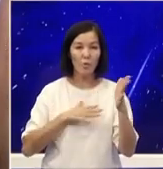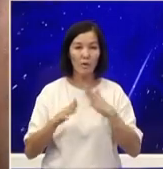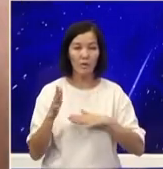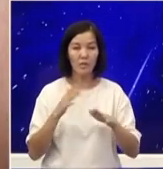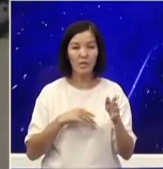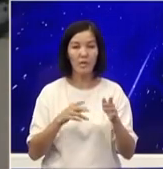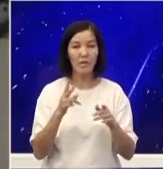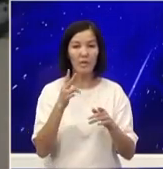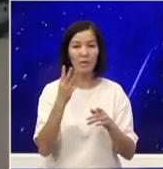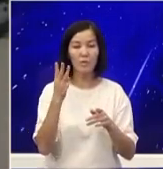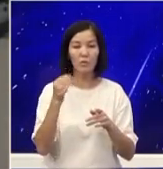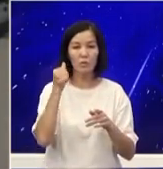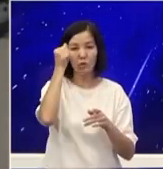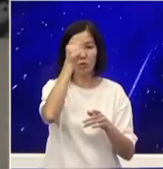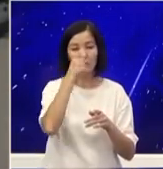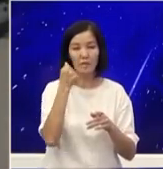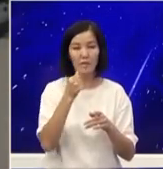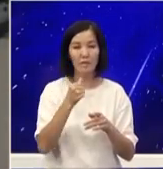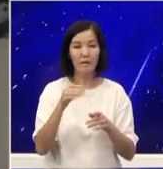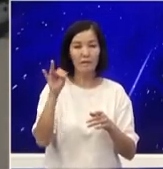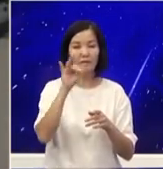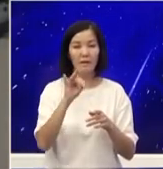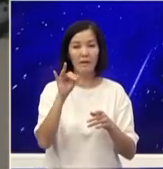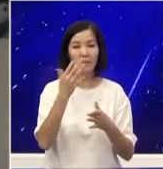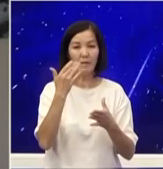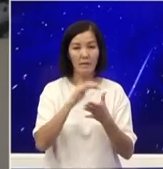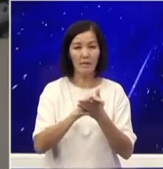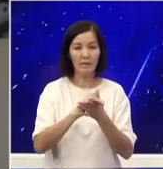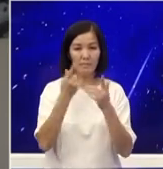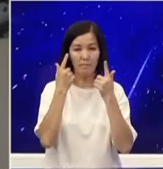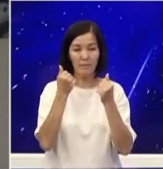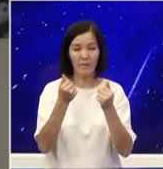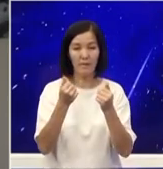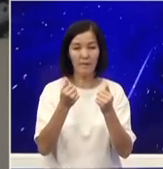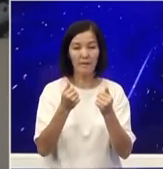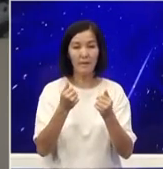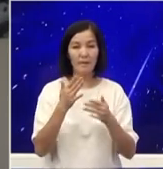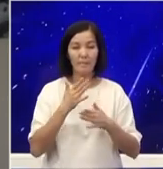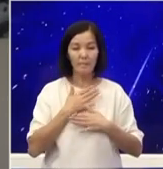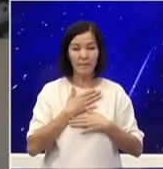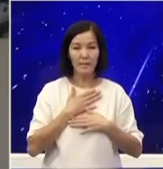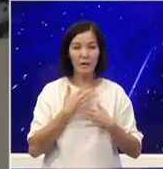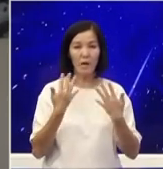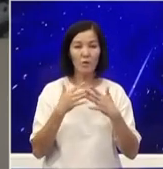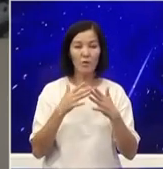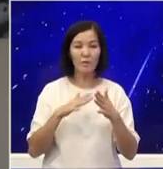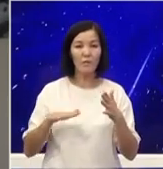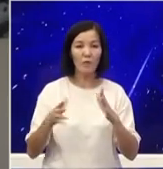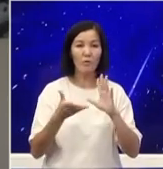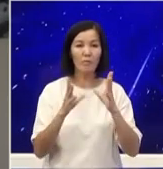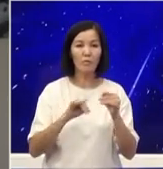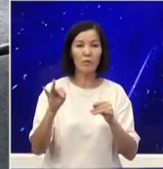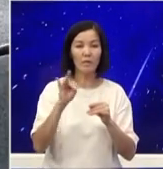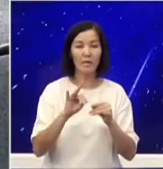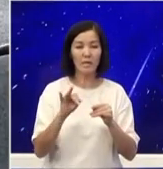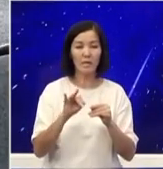Өздерінің 200 жылдық тарихының, екі ғасыр тарихының қайталанумен қауышып, мәре-сәре, бұл тек қана біздің ауыл емес, аудан көлеміндегі үлкен тарихи оқиға